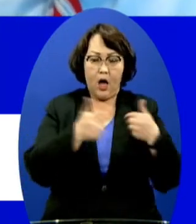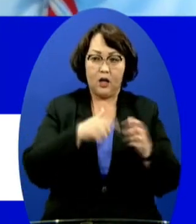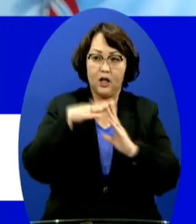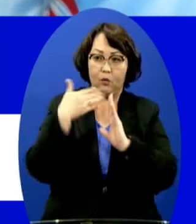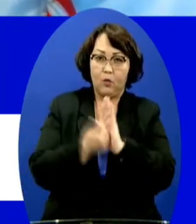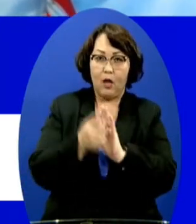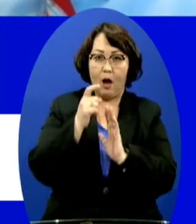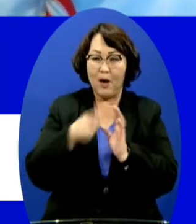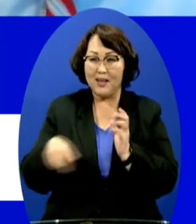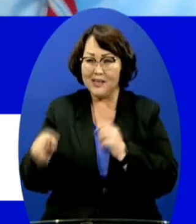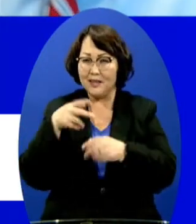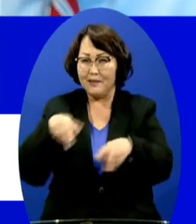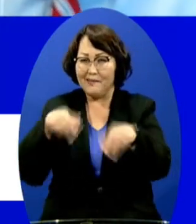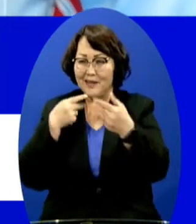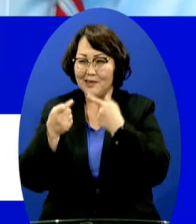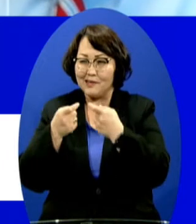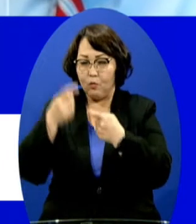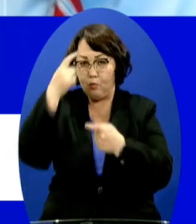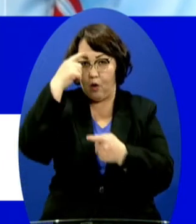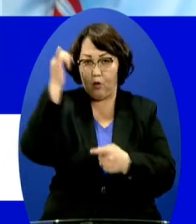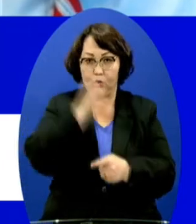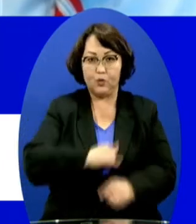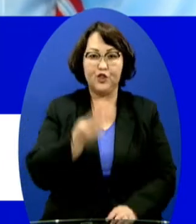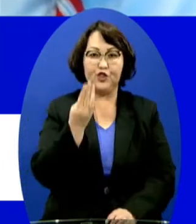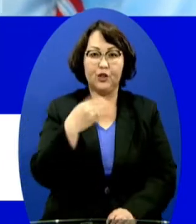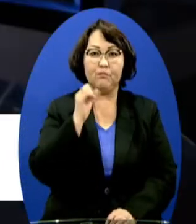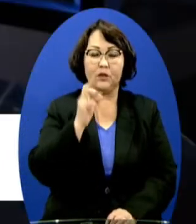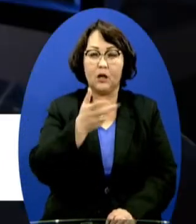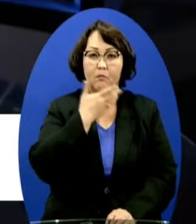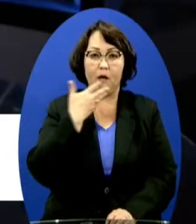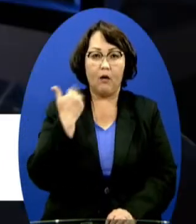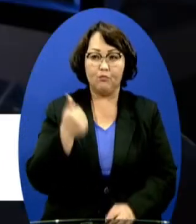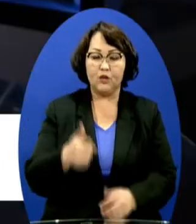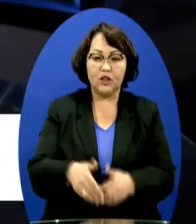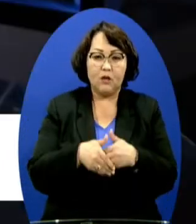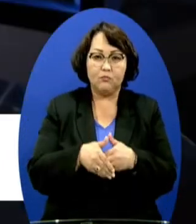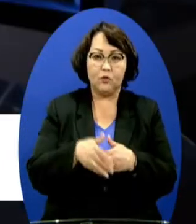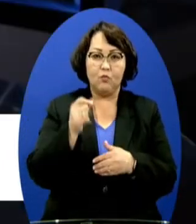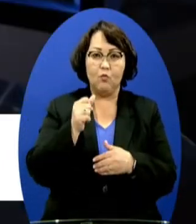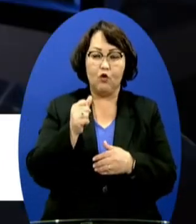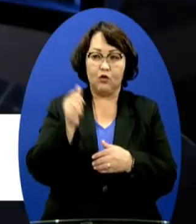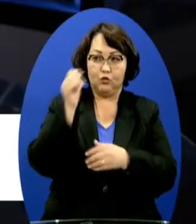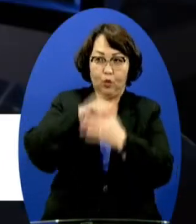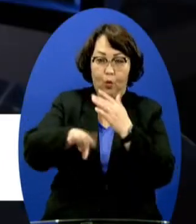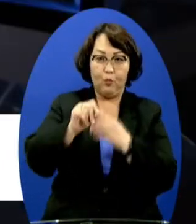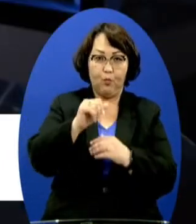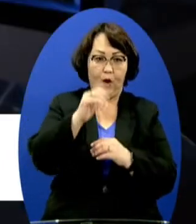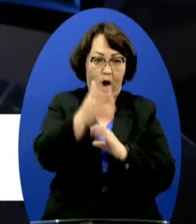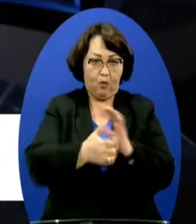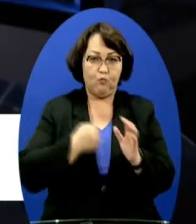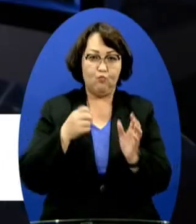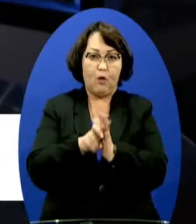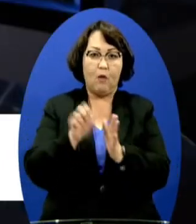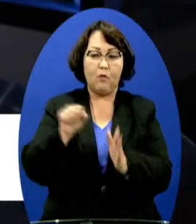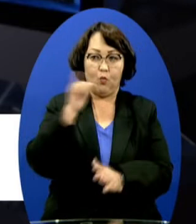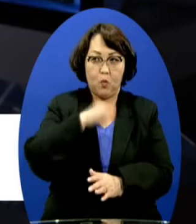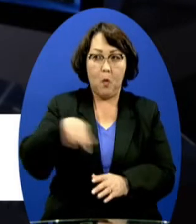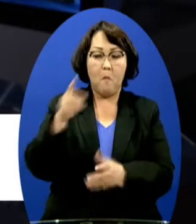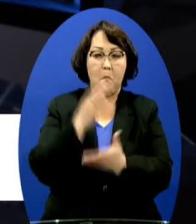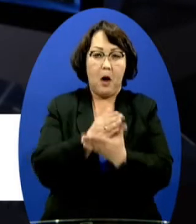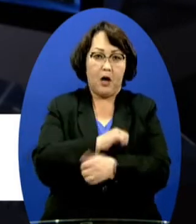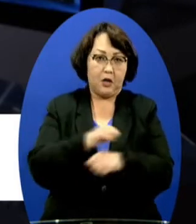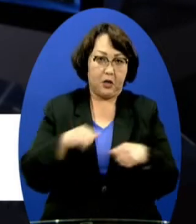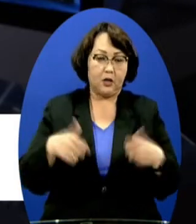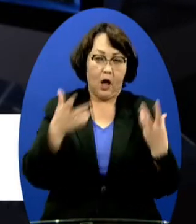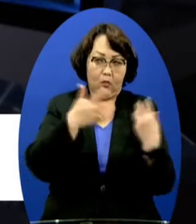Монголоос ямар нэгэн шимтгэлгүйгээр одоо өөрснийхөө дэмжлэг болох мөнгөийг авах бол боломжтой. Энэ дашрамт хэлэхэд